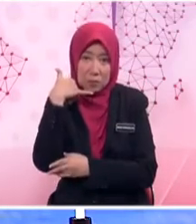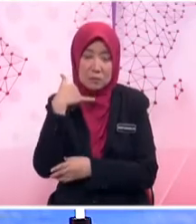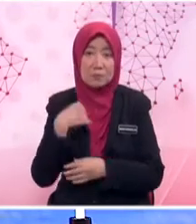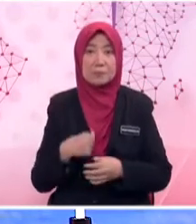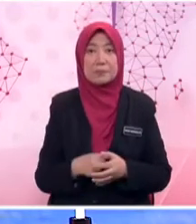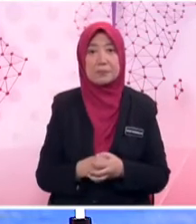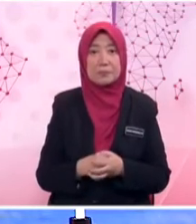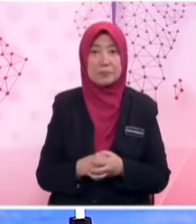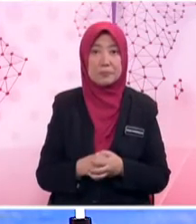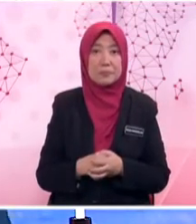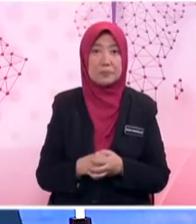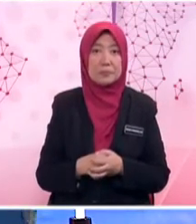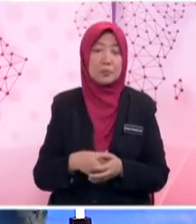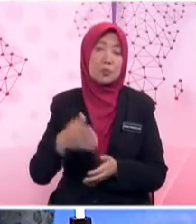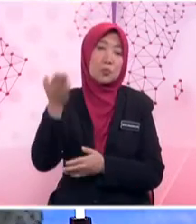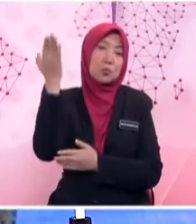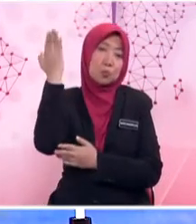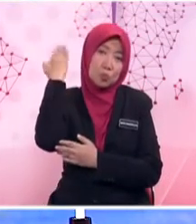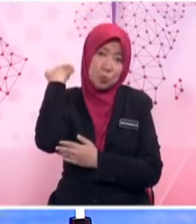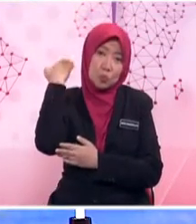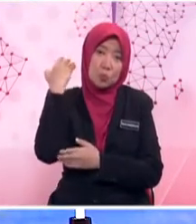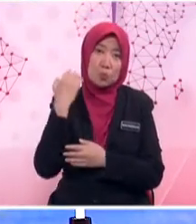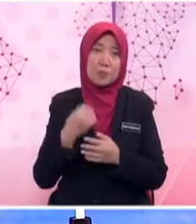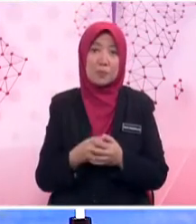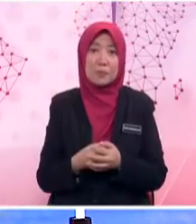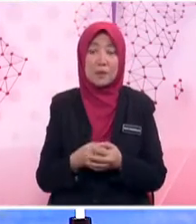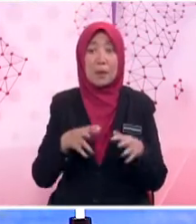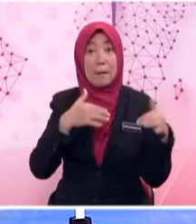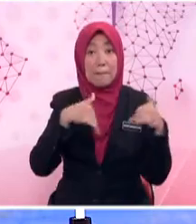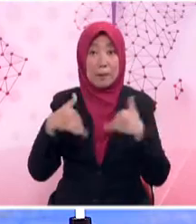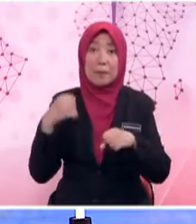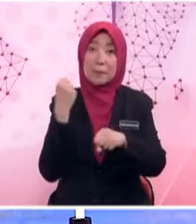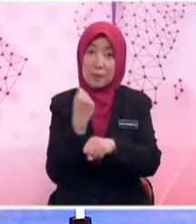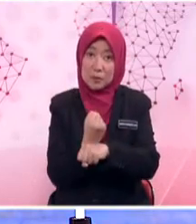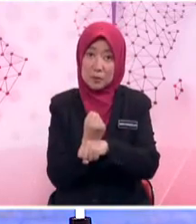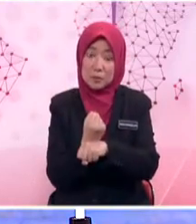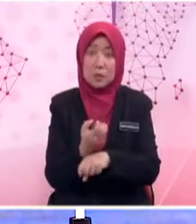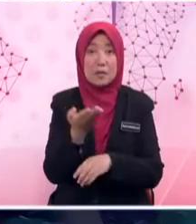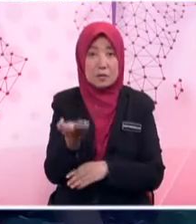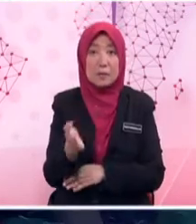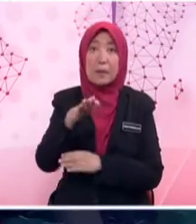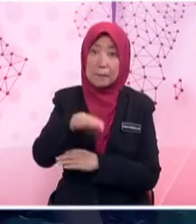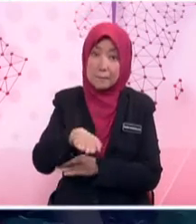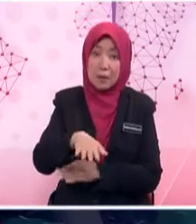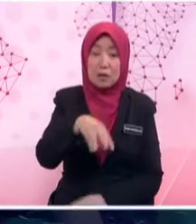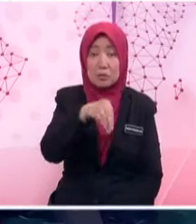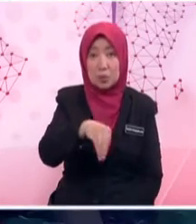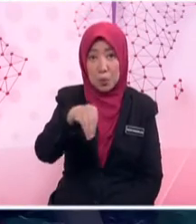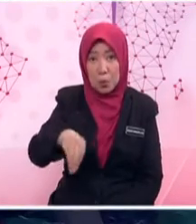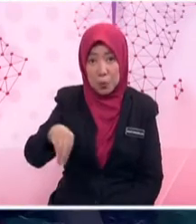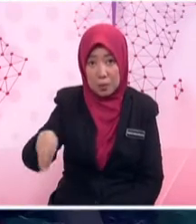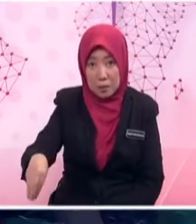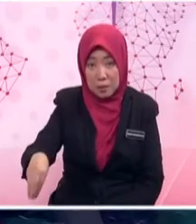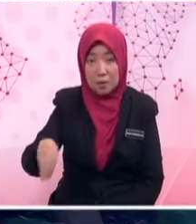Betul. Zaman-zaman saya dulu kebanyakannya kita kami gunakan batu seremban. Samalah saya cikgu. Kan? Zaman kita best. Di mana